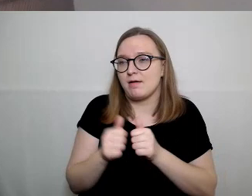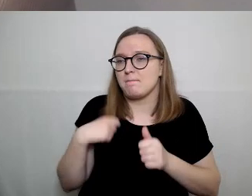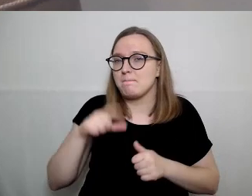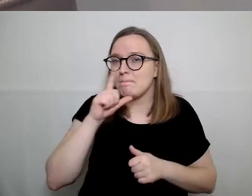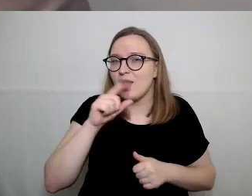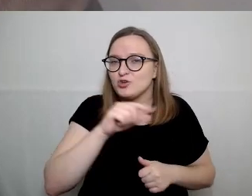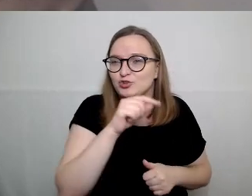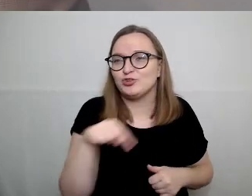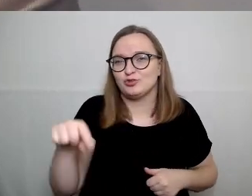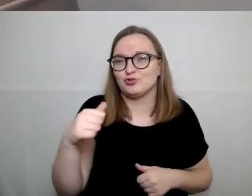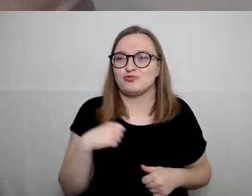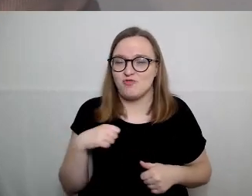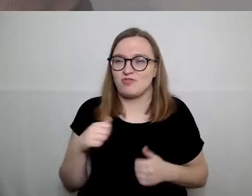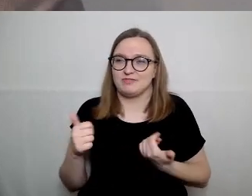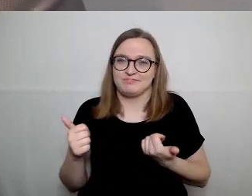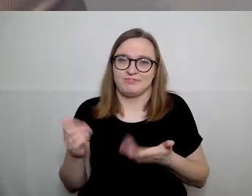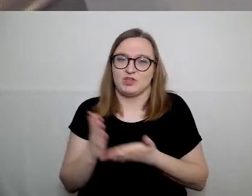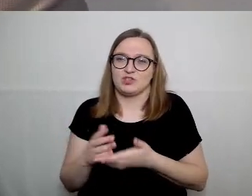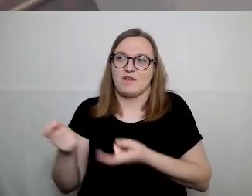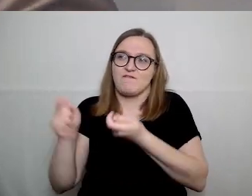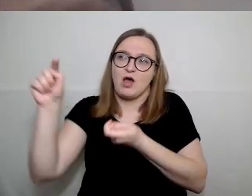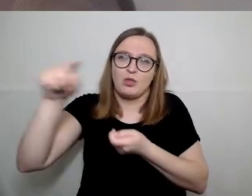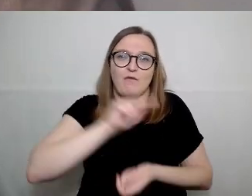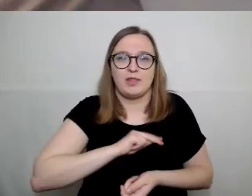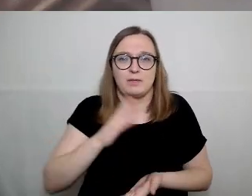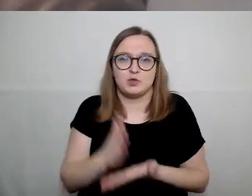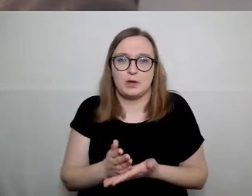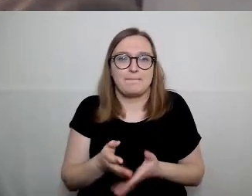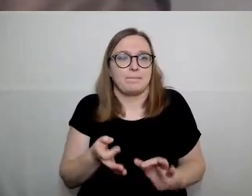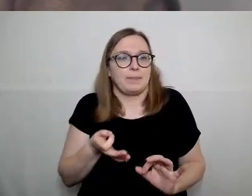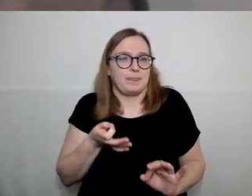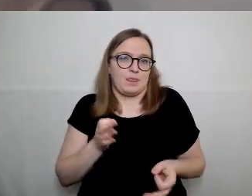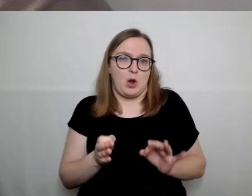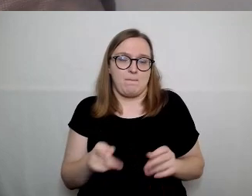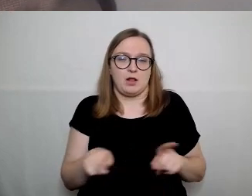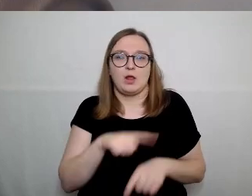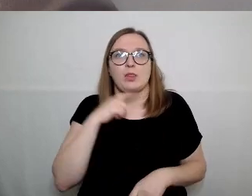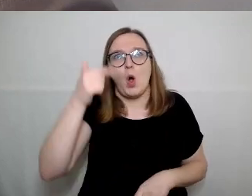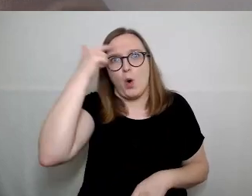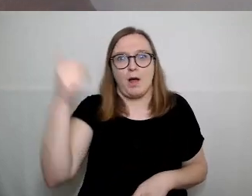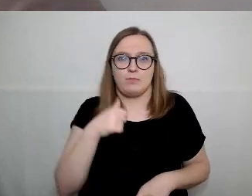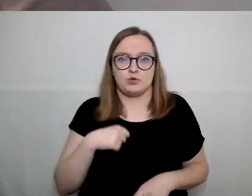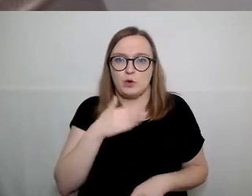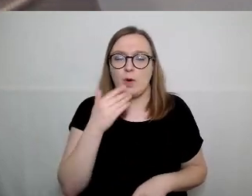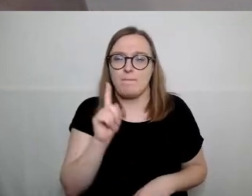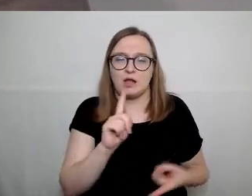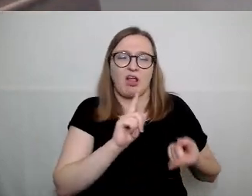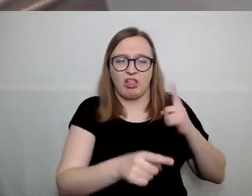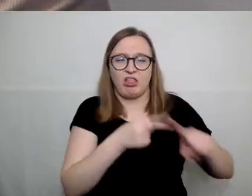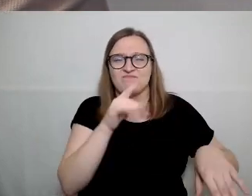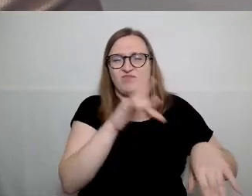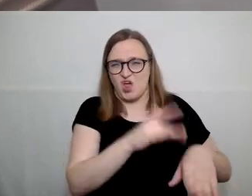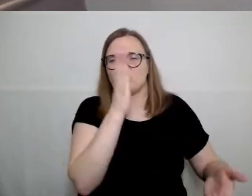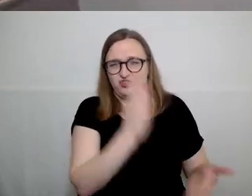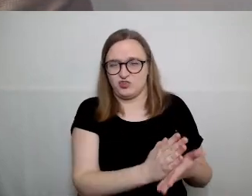yra tam tikrose įstaigose vadovai ir mes tų talentų daug neturim visgi, tai, bet aš vulgarizmas iš jūsų yra juntamas. Kitas dalykas, kaip